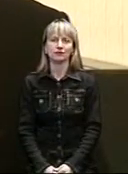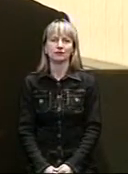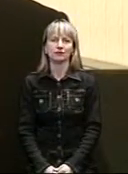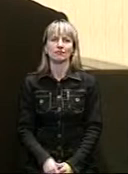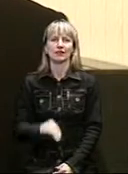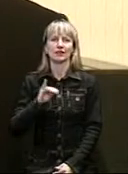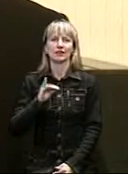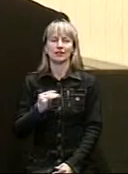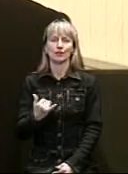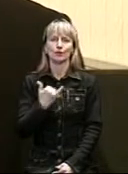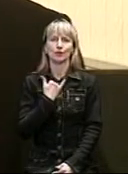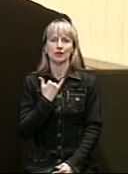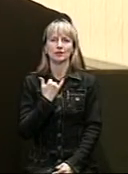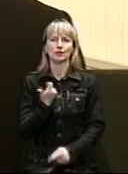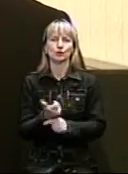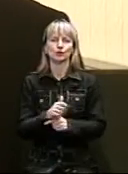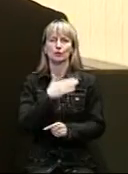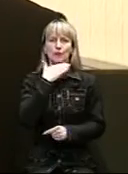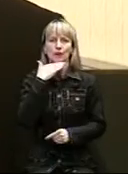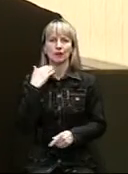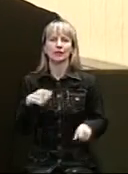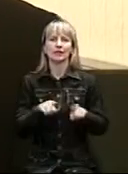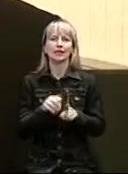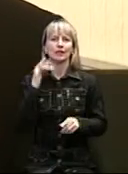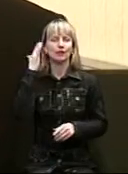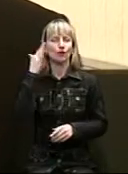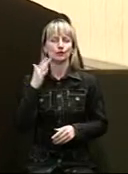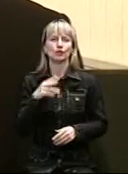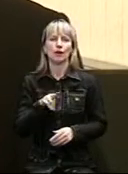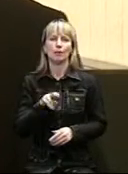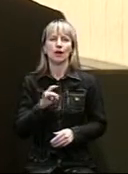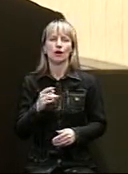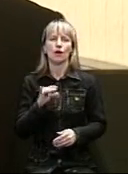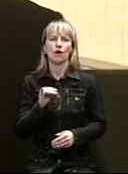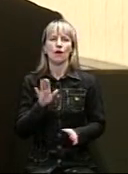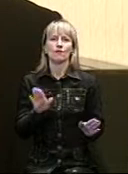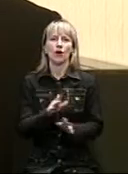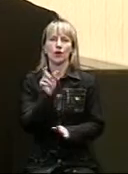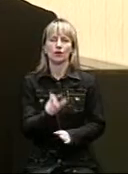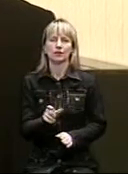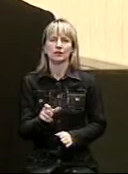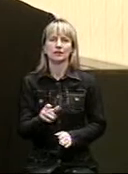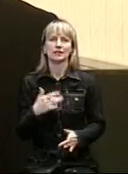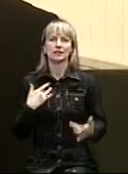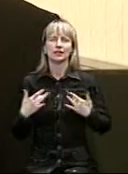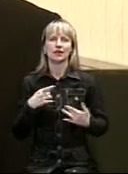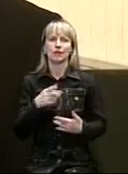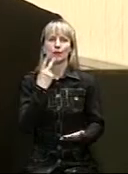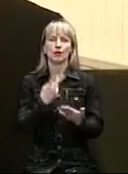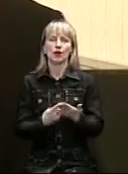кажуть. І в нас, в принципі, дуже багато таких творчих пар, от вокалістів, наприклад, є сценічна майстерність, де вони відтачують